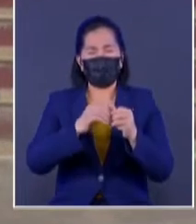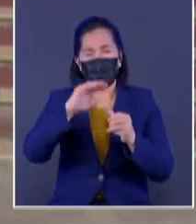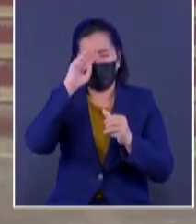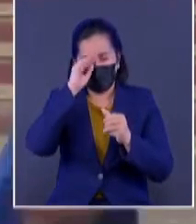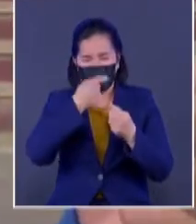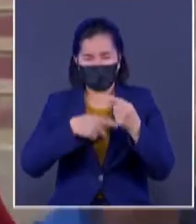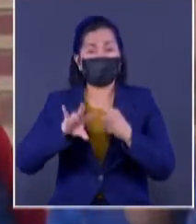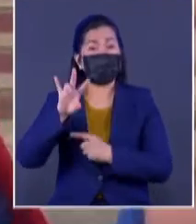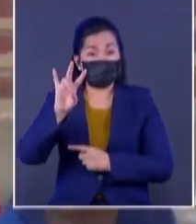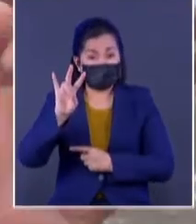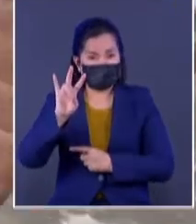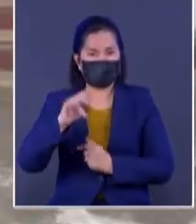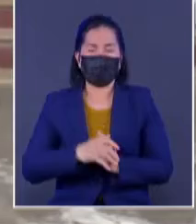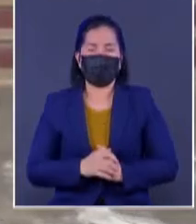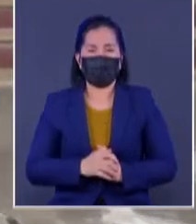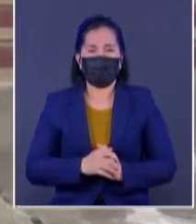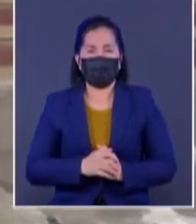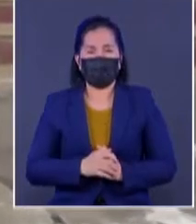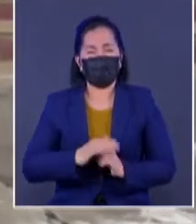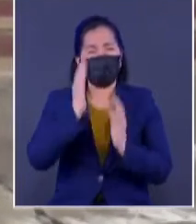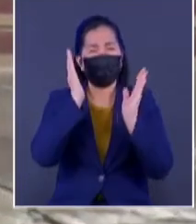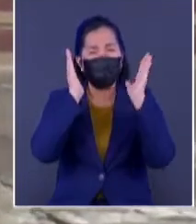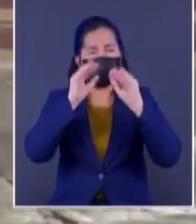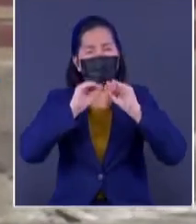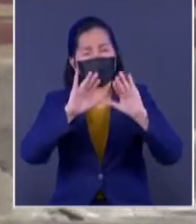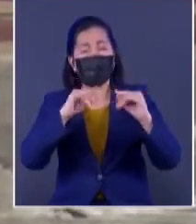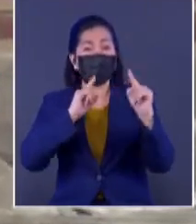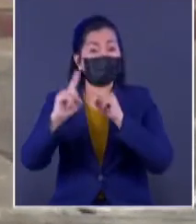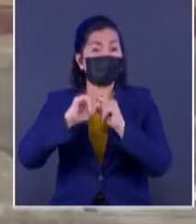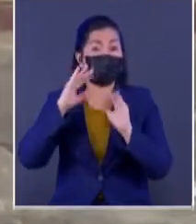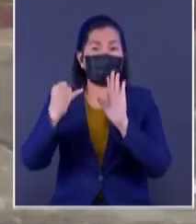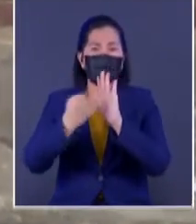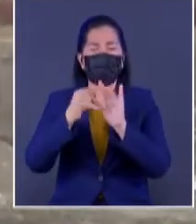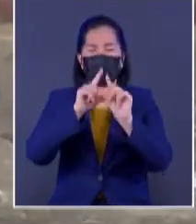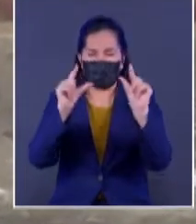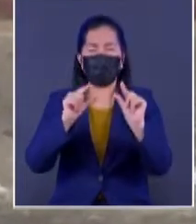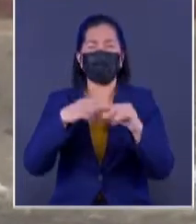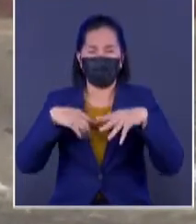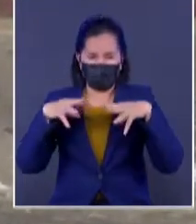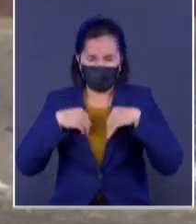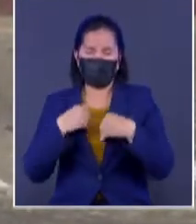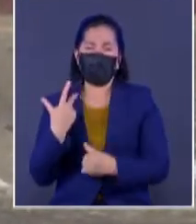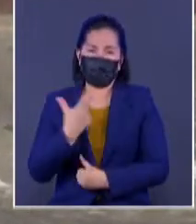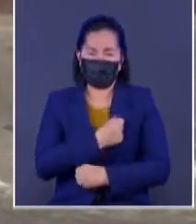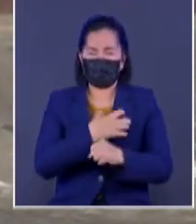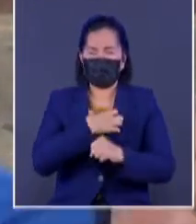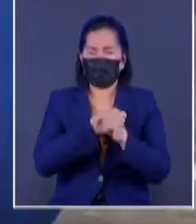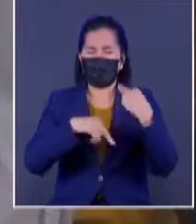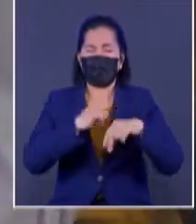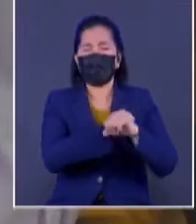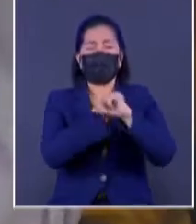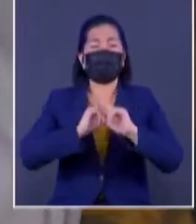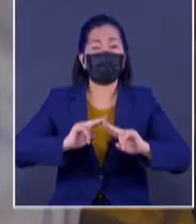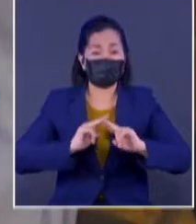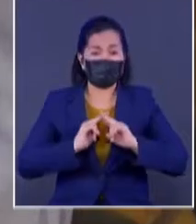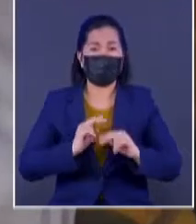จึงตัดสินใจเข้ารับฉีดวัคซีนตามที่มีการประกาศในจังหวัดเพชรบูรณ์เพื่อป้องกันตัวเองไม่ให้มีอาการรุนแรงหากติดเชื้อโ